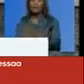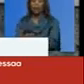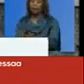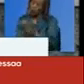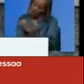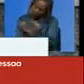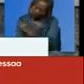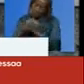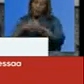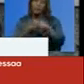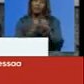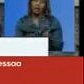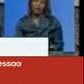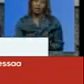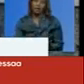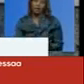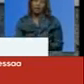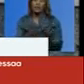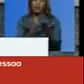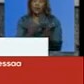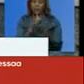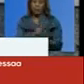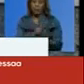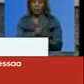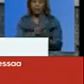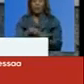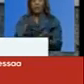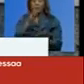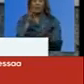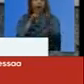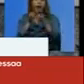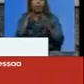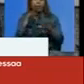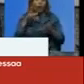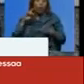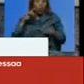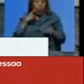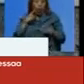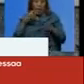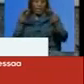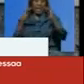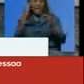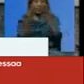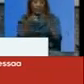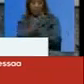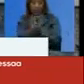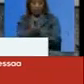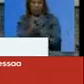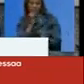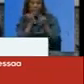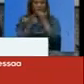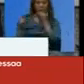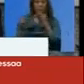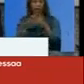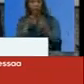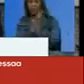በፍቅር በማስተናገድ ከልዩነታችን የሚነሳ አለመግባባት ቢኖር እንኳ ከፍትህ እንጂ ከበደል ጋር